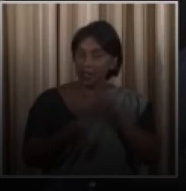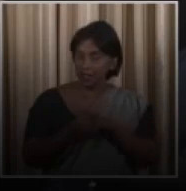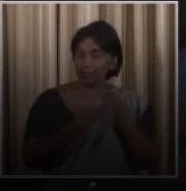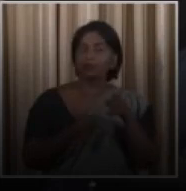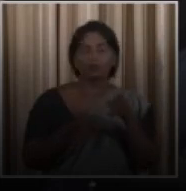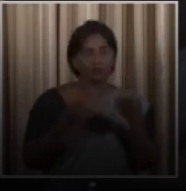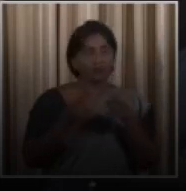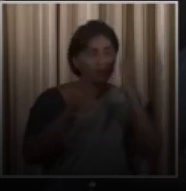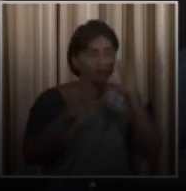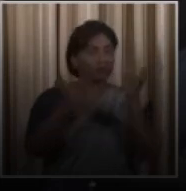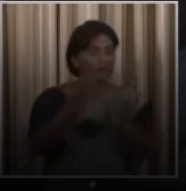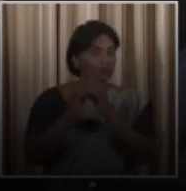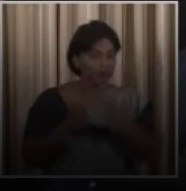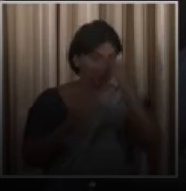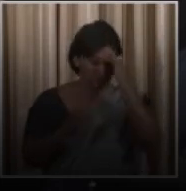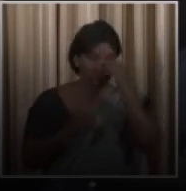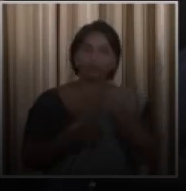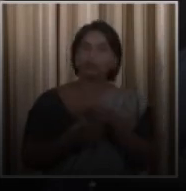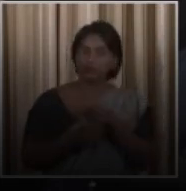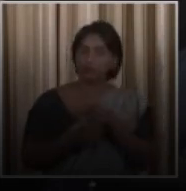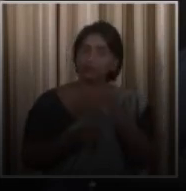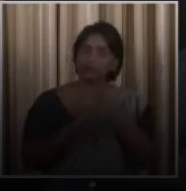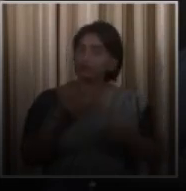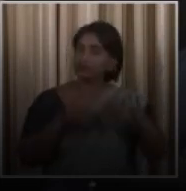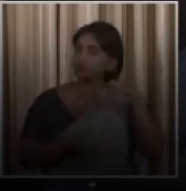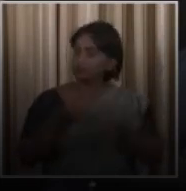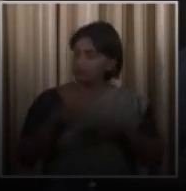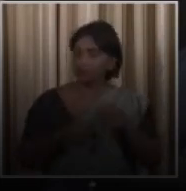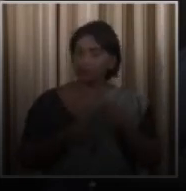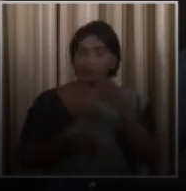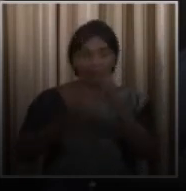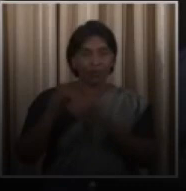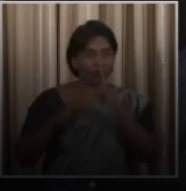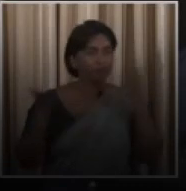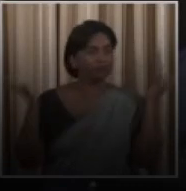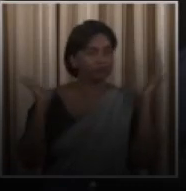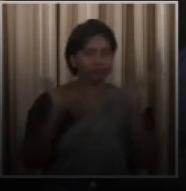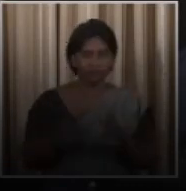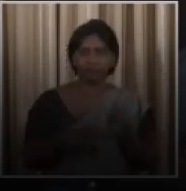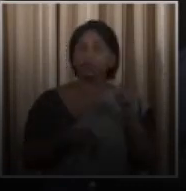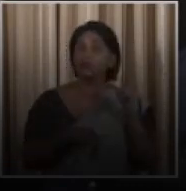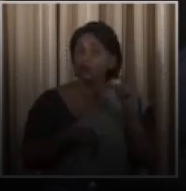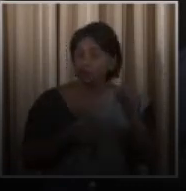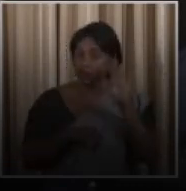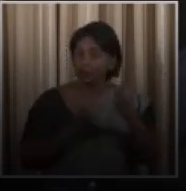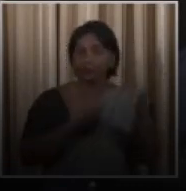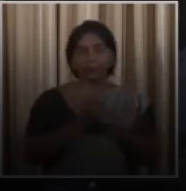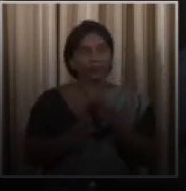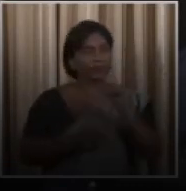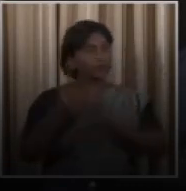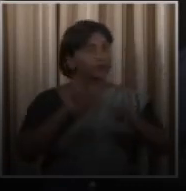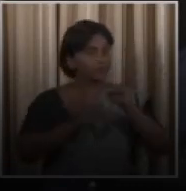ස්වාධීන කණ්ඩායම්වල නායකයෝ සමහර මැතිවරණවල අපේක්ෂකයෝ කැඳවලා ඒගොල්ලත් එක්ක